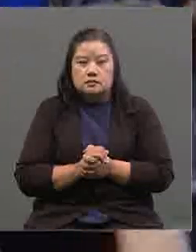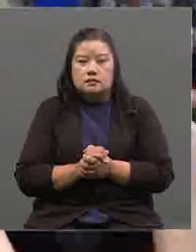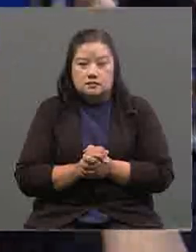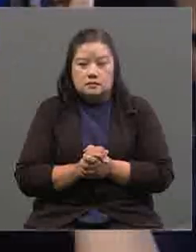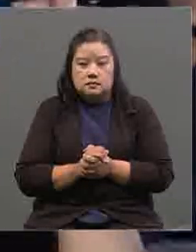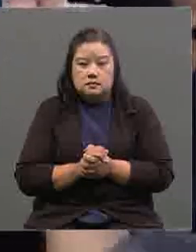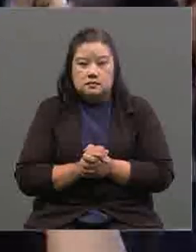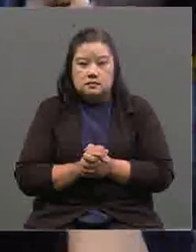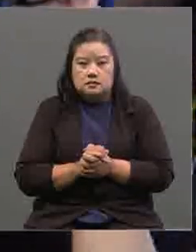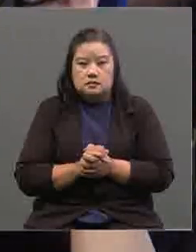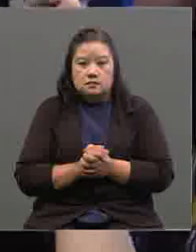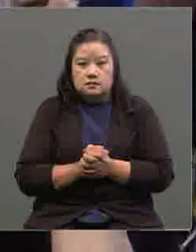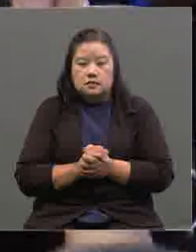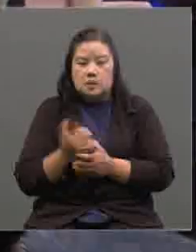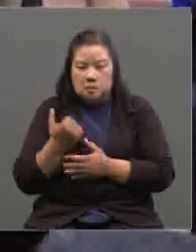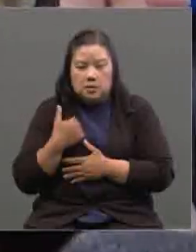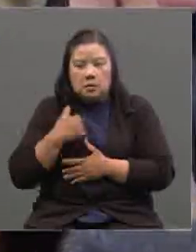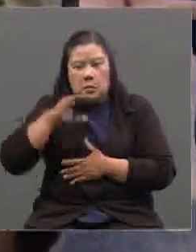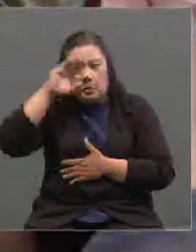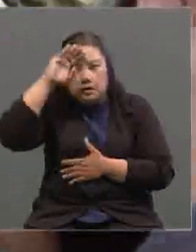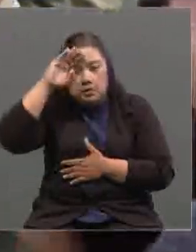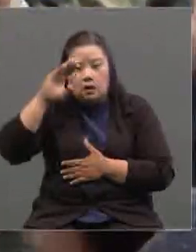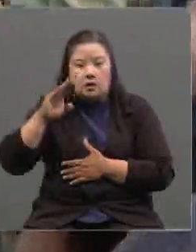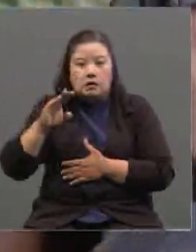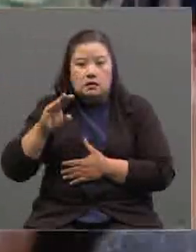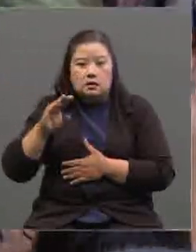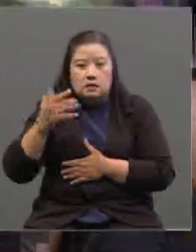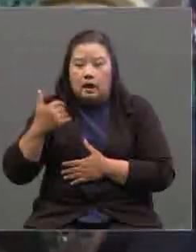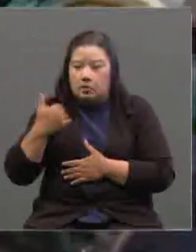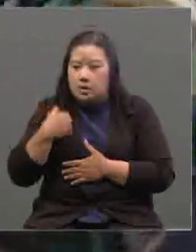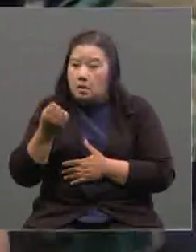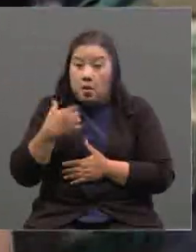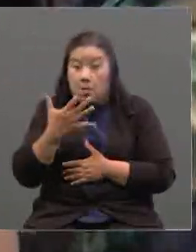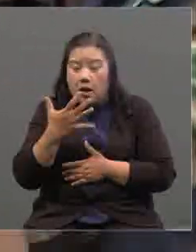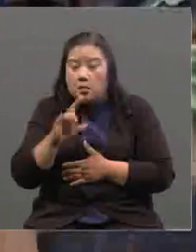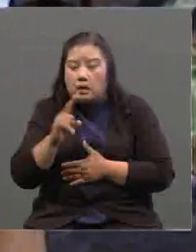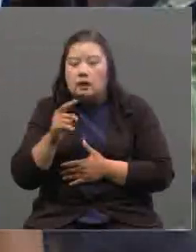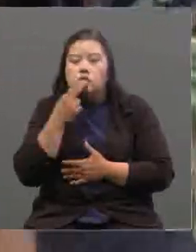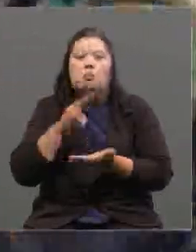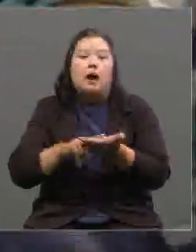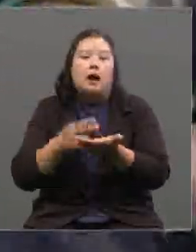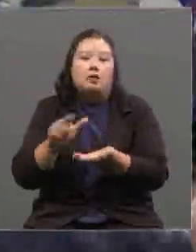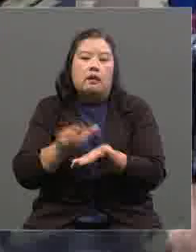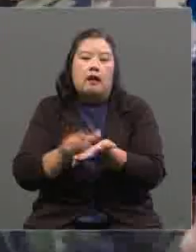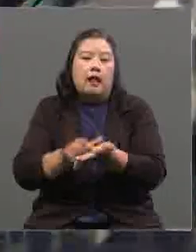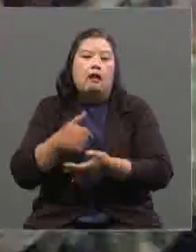ายครับที่เหลือไม่สบายส่งจดหมายลาไม่ได้มาครับ